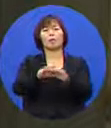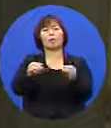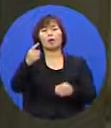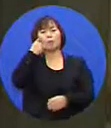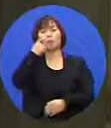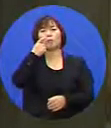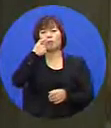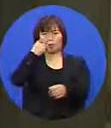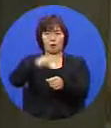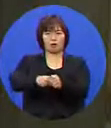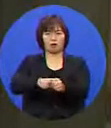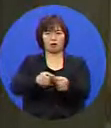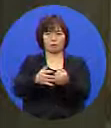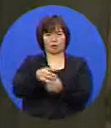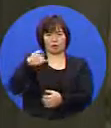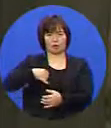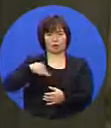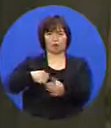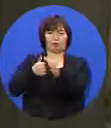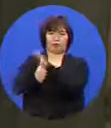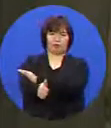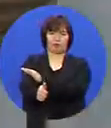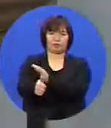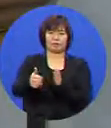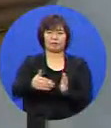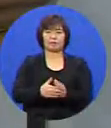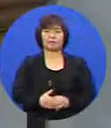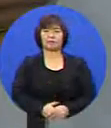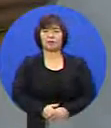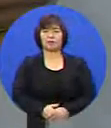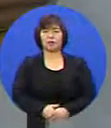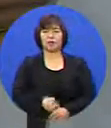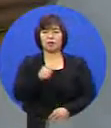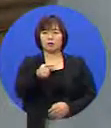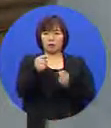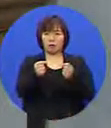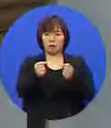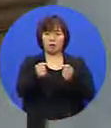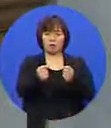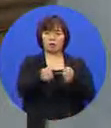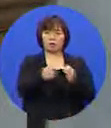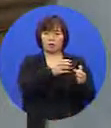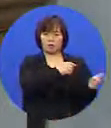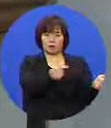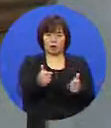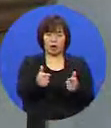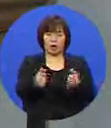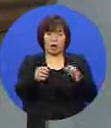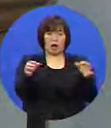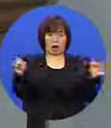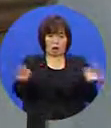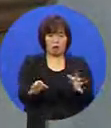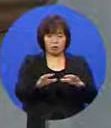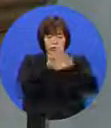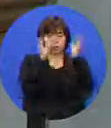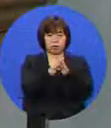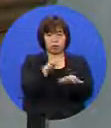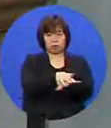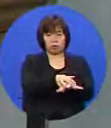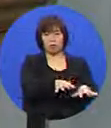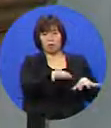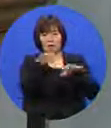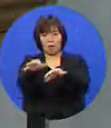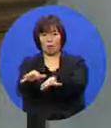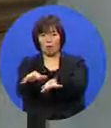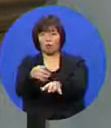보고자 중국을 방문하게 되었습니다. 사실 이렇게 많은 신도들이 한꺼번에 움직이기도 쉽지